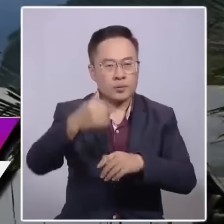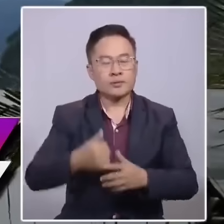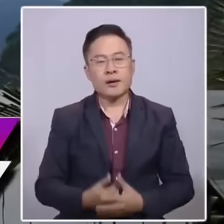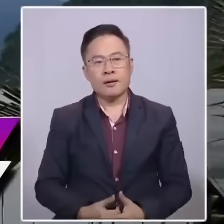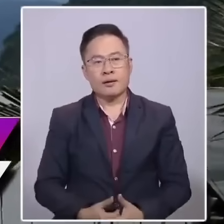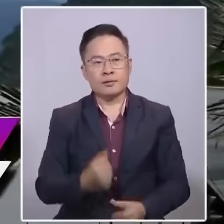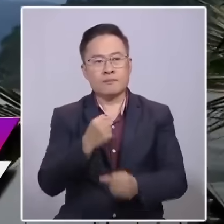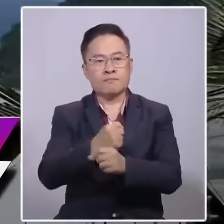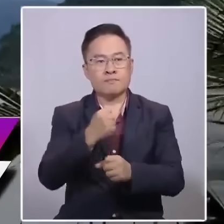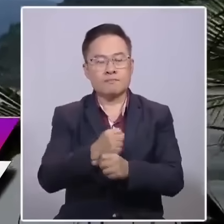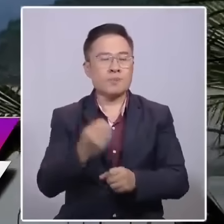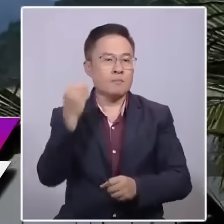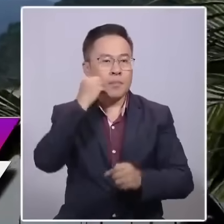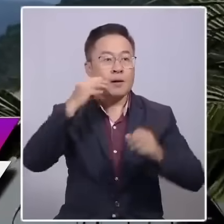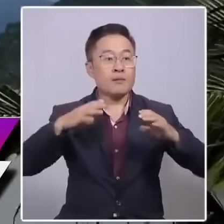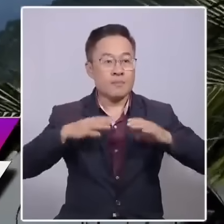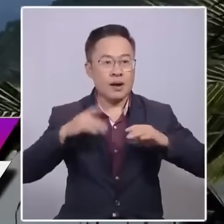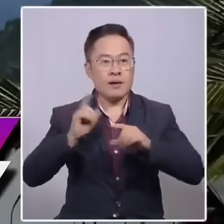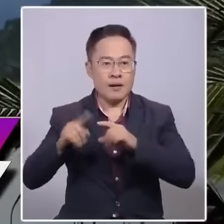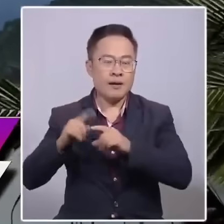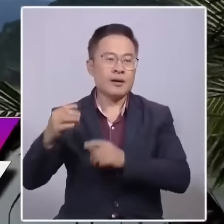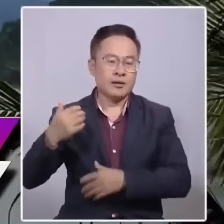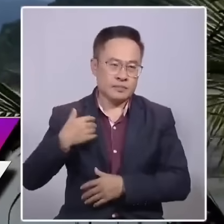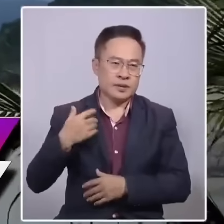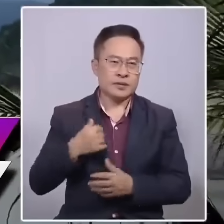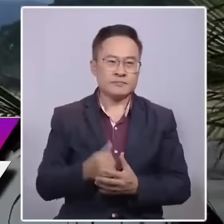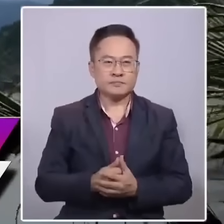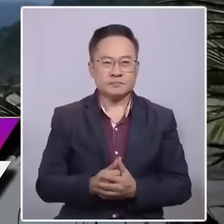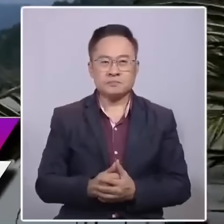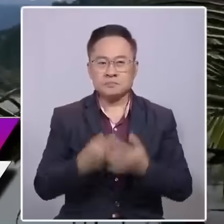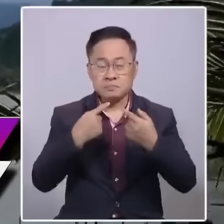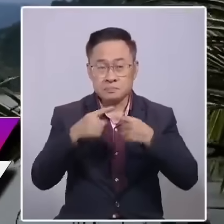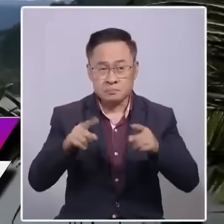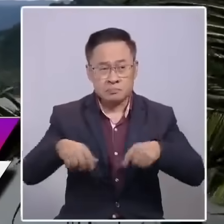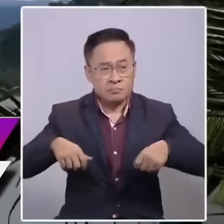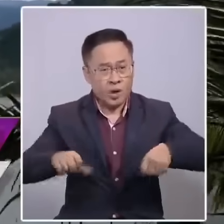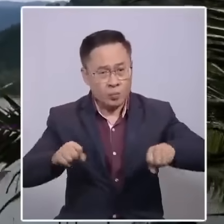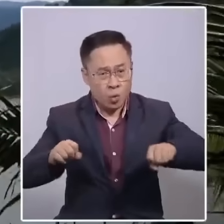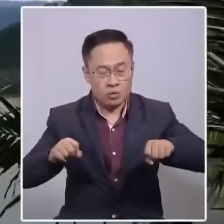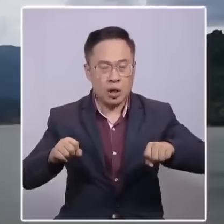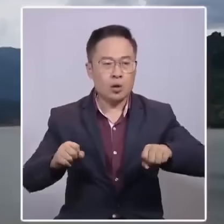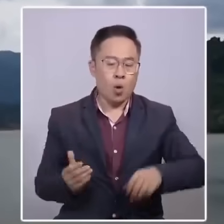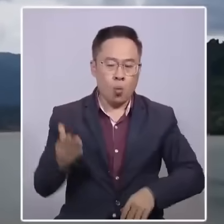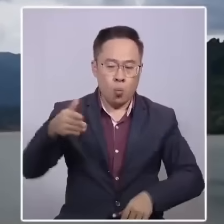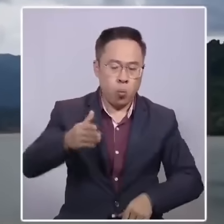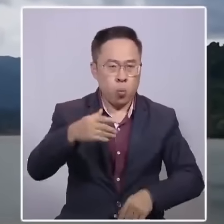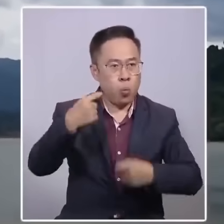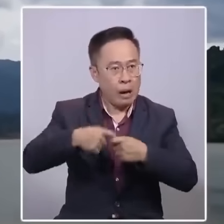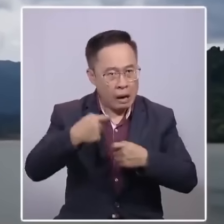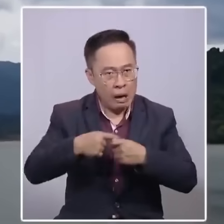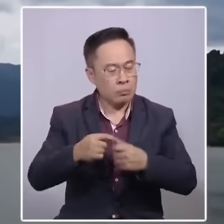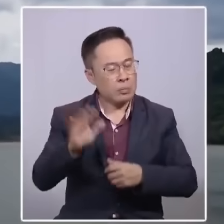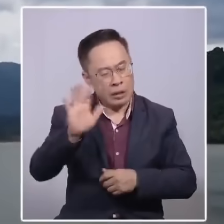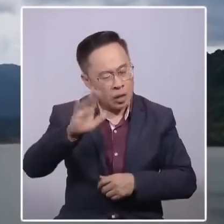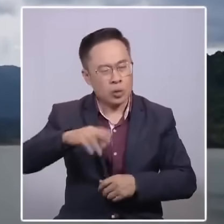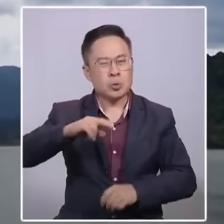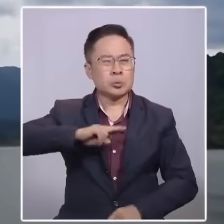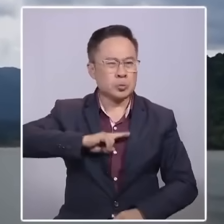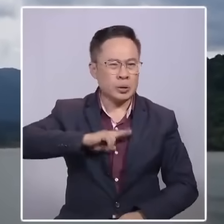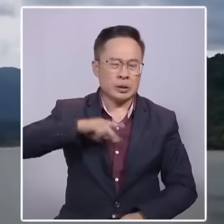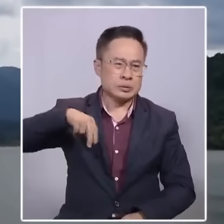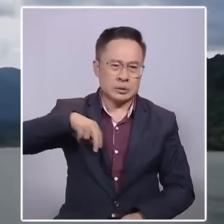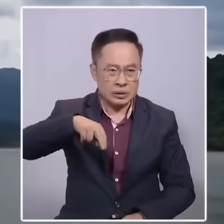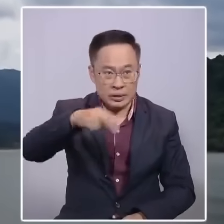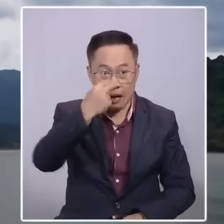ปะทะกับตำรวจคืออุปสรรคในการเข้าไปก็ก็คือเส้นทางนี่แหละใช้รถจักรยานยนต์วิบากเข้าไปแล้วก็ยังไม่ถึงต้องเดินเท้าเข้าไปอีก